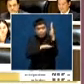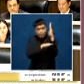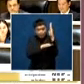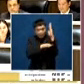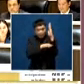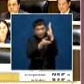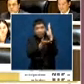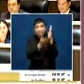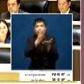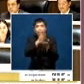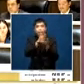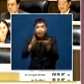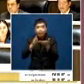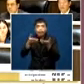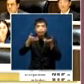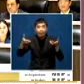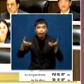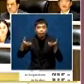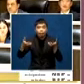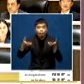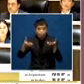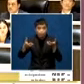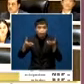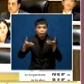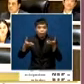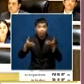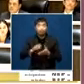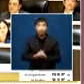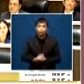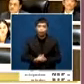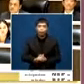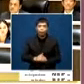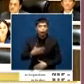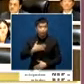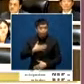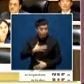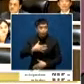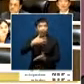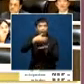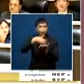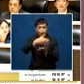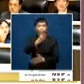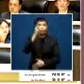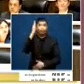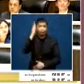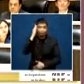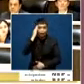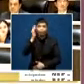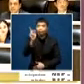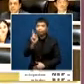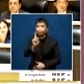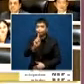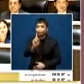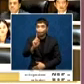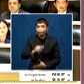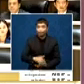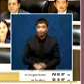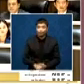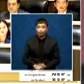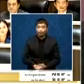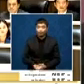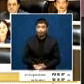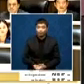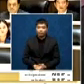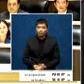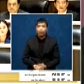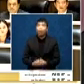ครับ จบจริง ๆครับ ไม่ต้องมีอะไรที่มันมาเกี่ยวพันกับแวดวงคนที่เขาแบบเขามาทางข้างนี้แล้วเข